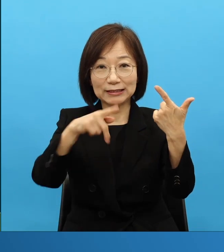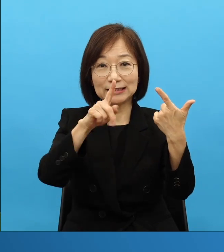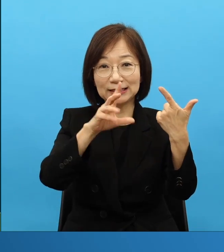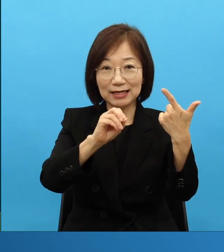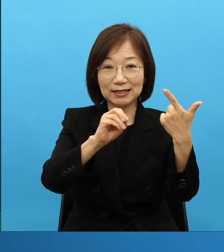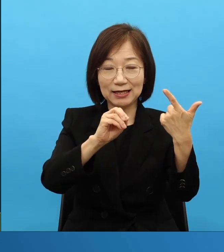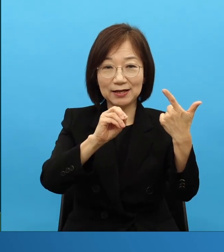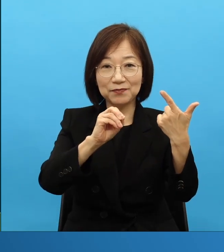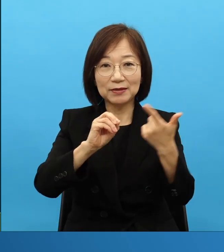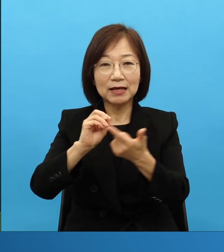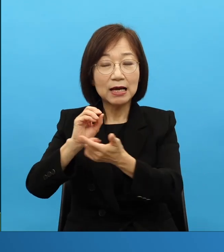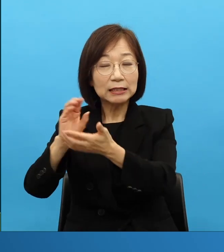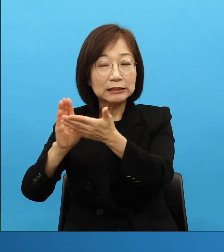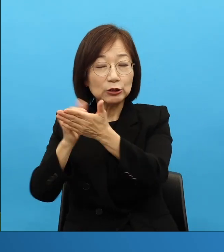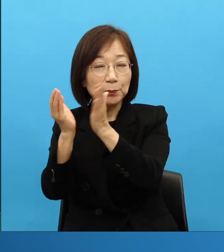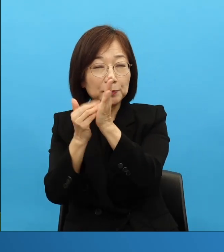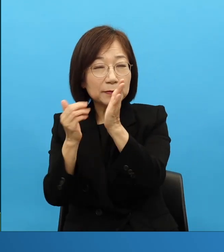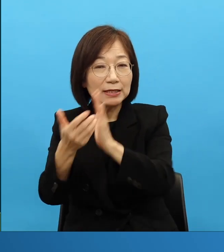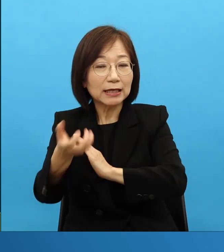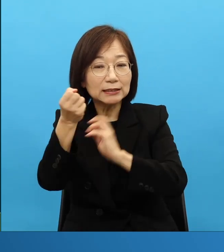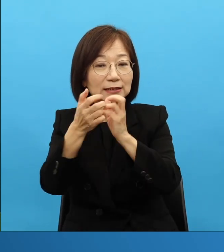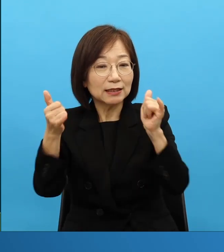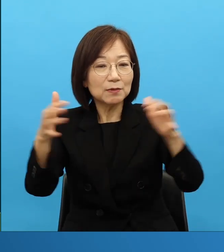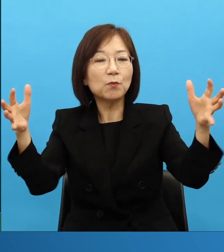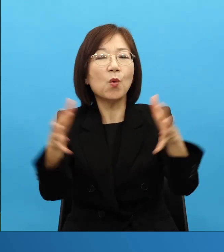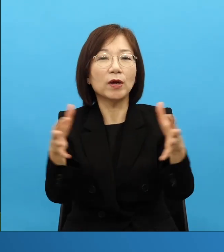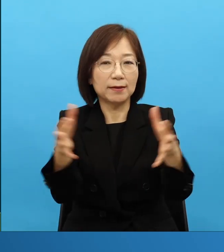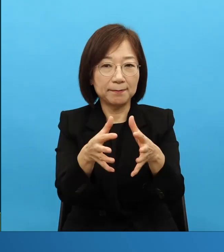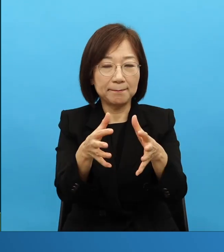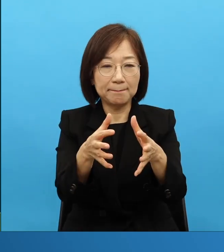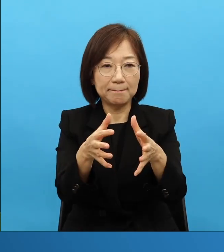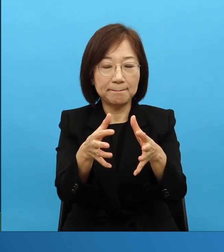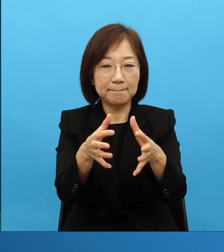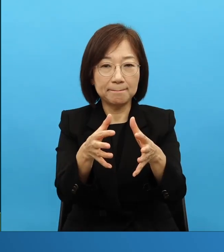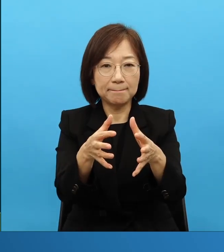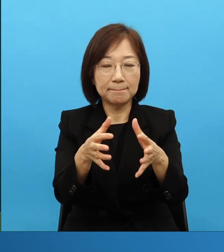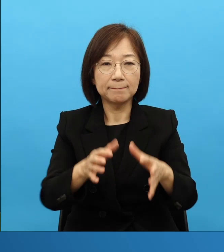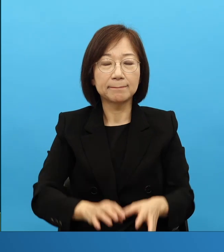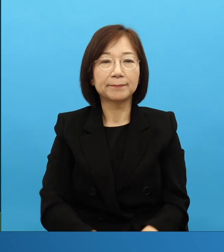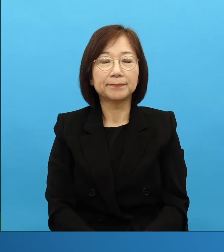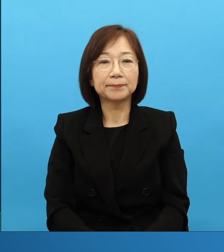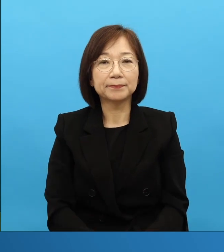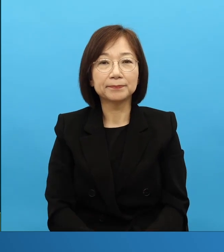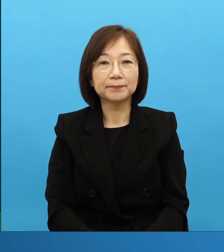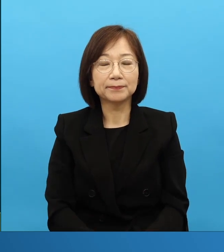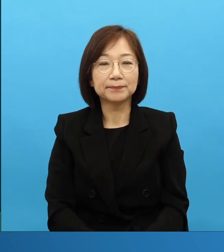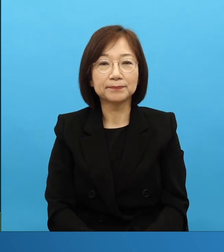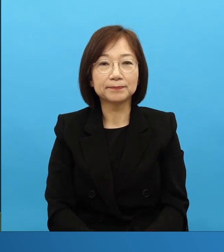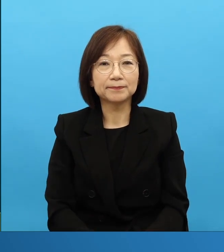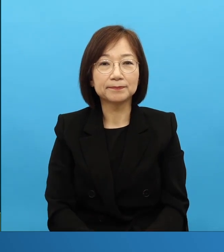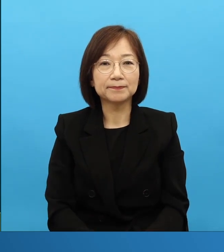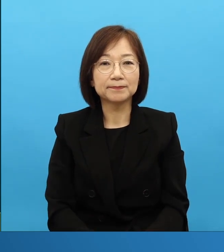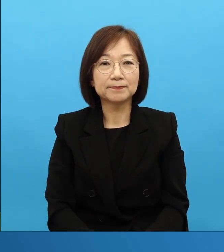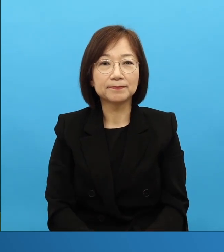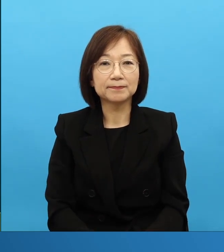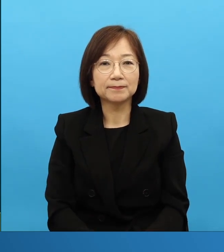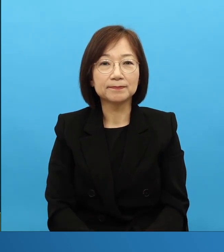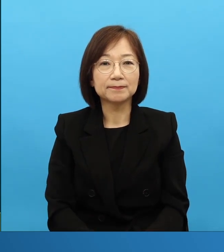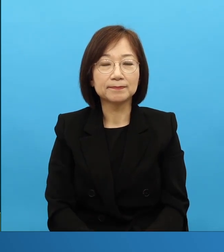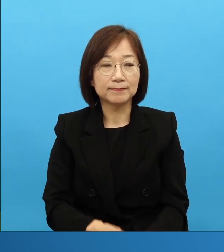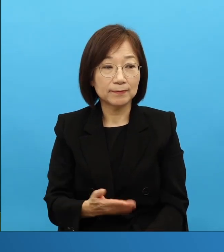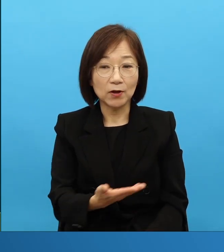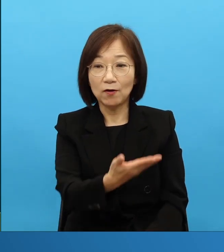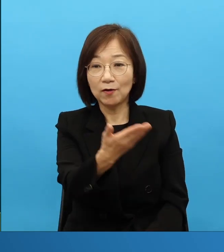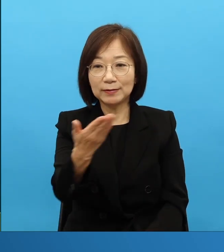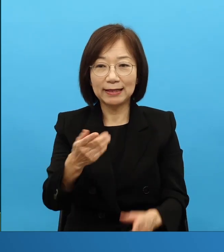가진 사람들의 모임이 일어난 겁니다. And that is why Romans 16, those who had this secret were able to 붙잡으세요. meet. They held to it. 여러분들 팀